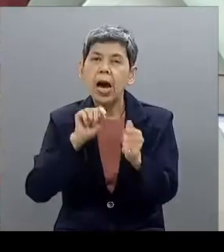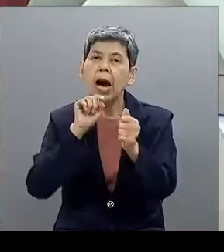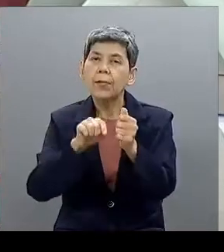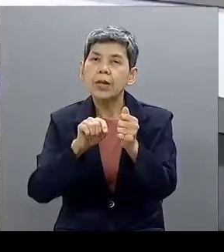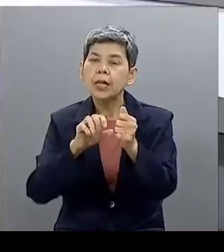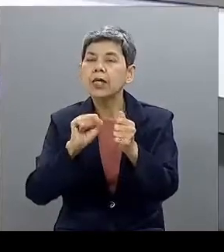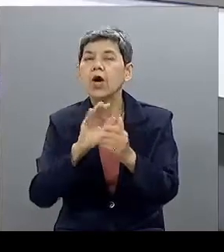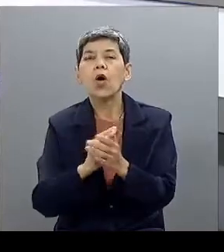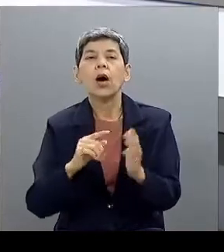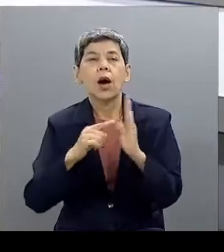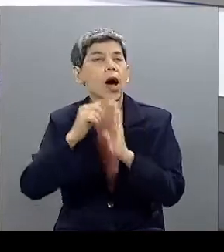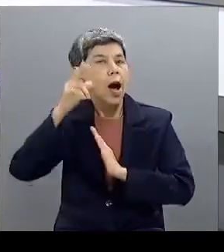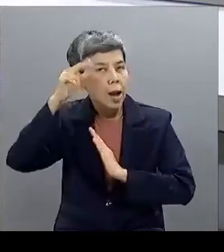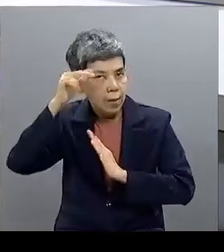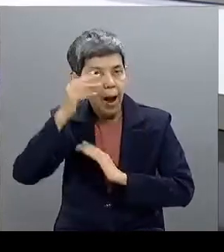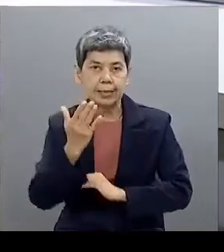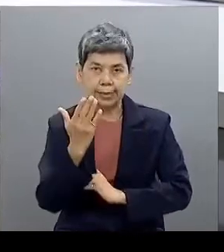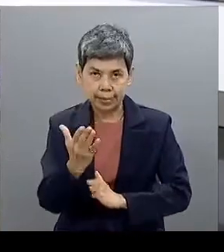ครับคุณปัดครับ